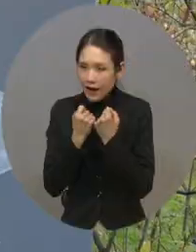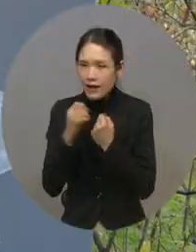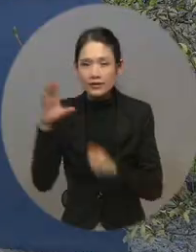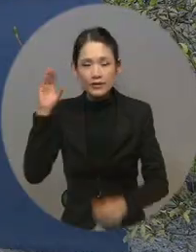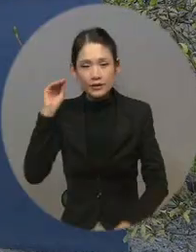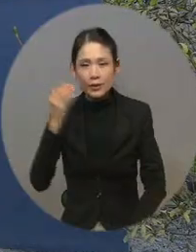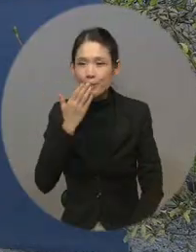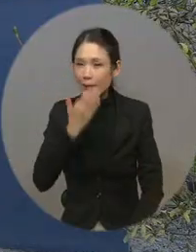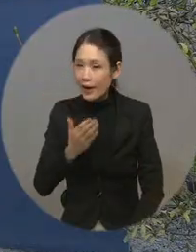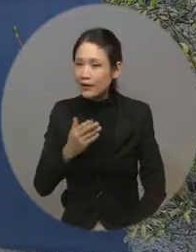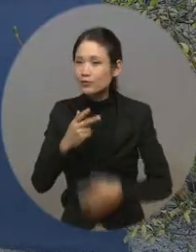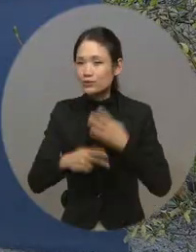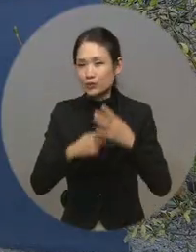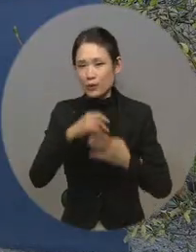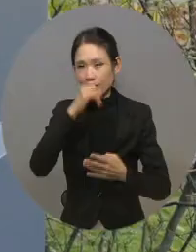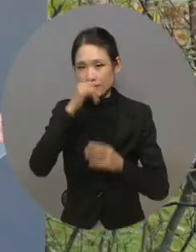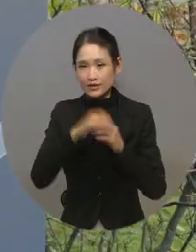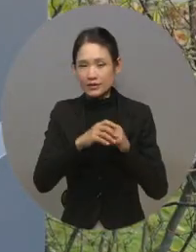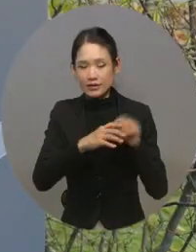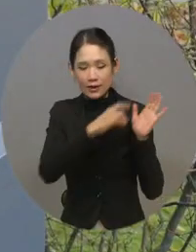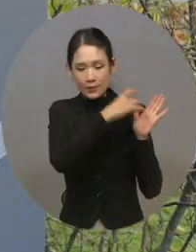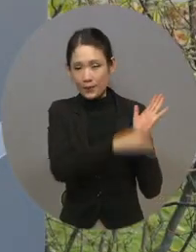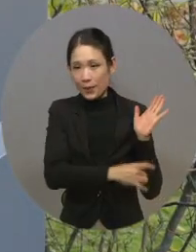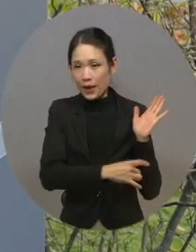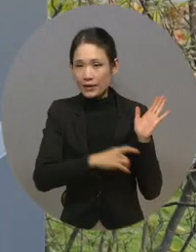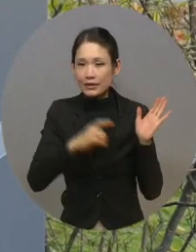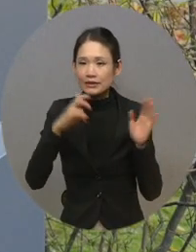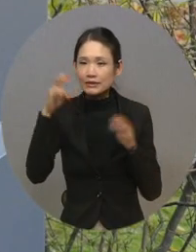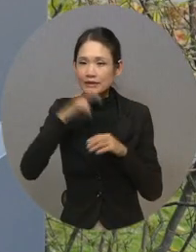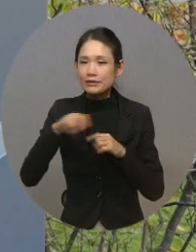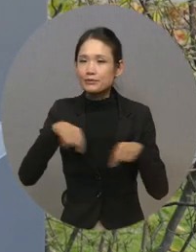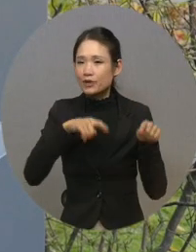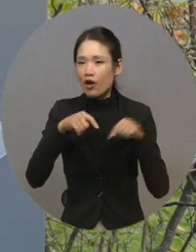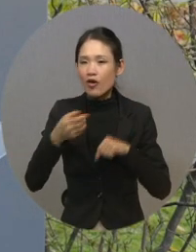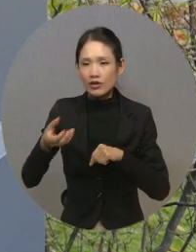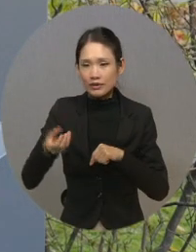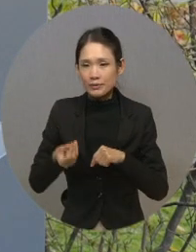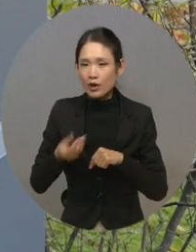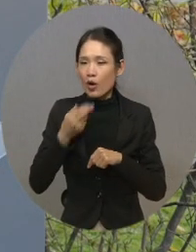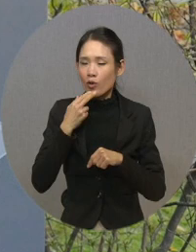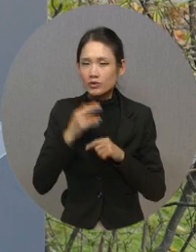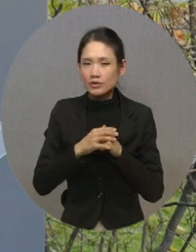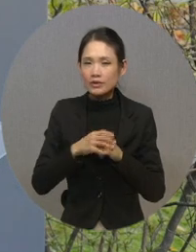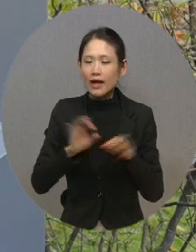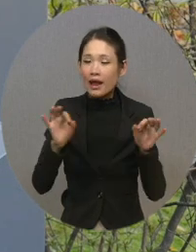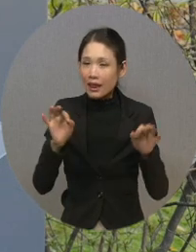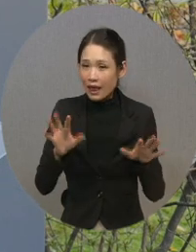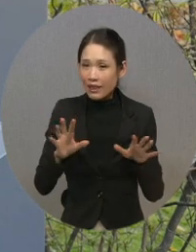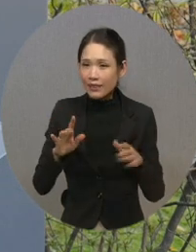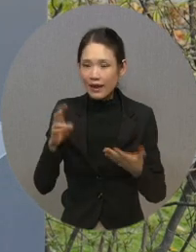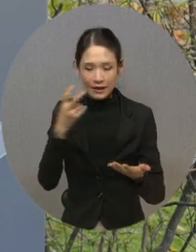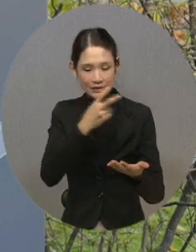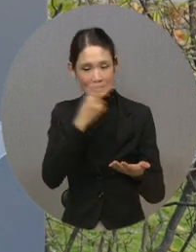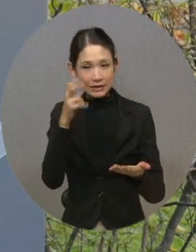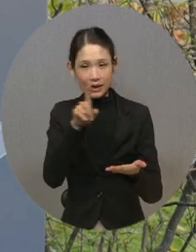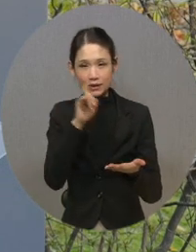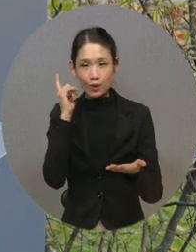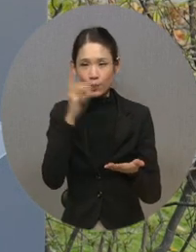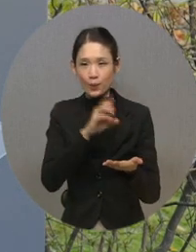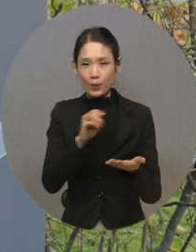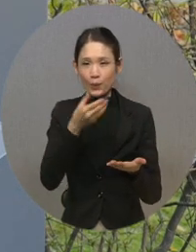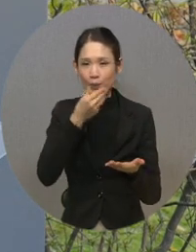있는데요. 여기 이 배너는 음성 안내 기기 대여 없이 간단히 스마트폰으로 덕수궁에 대한 안내를 받을 수